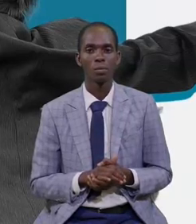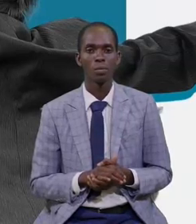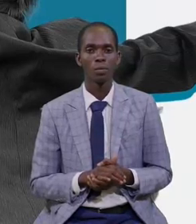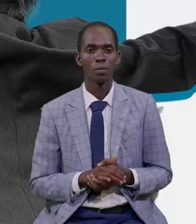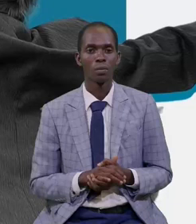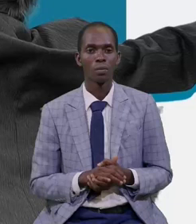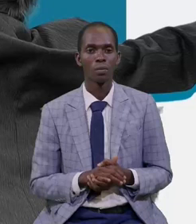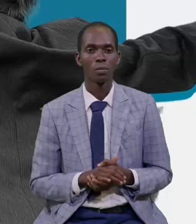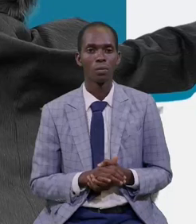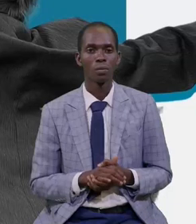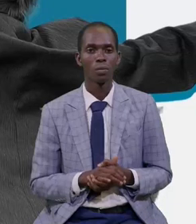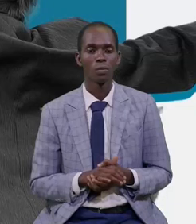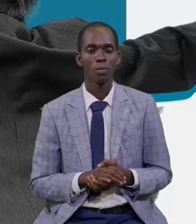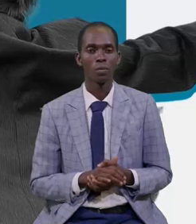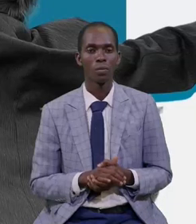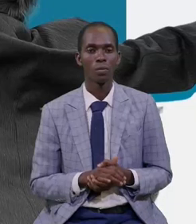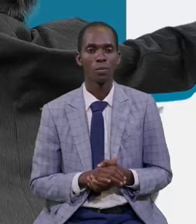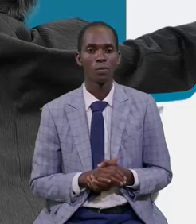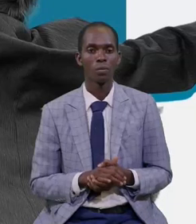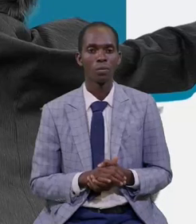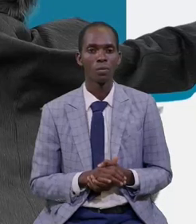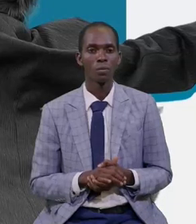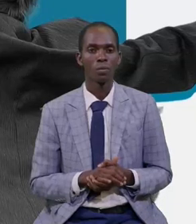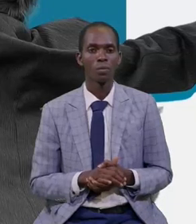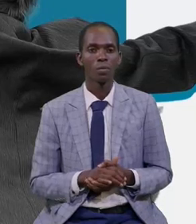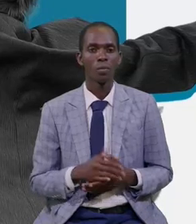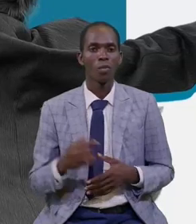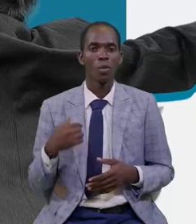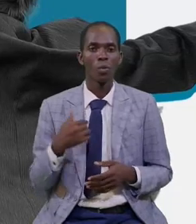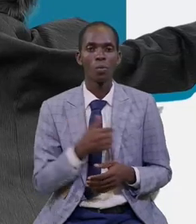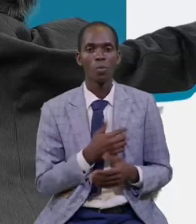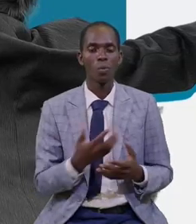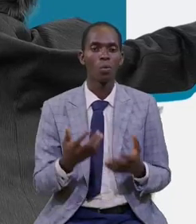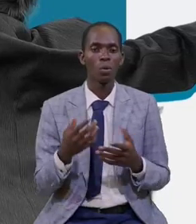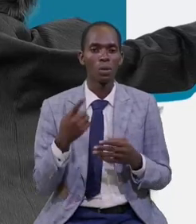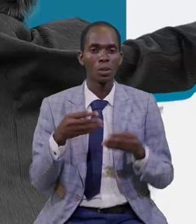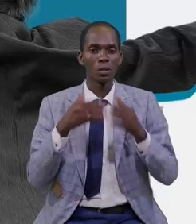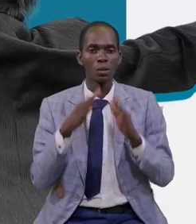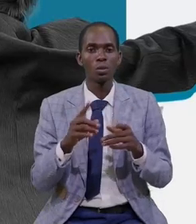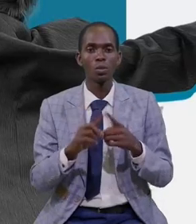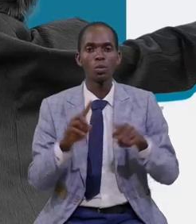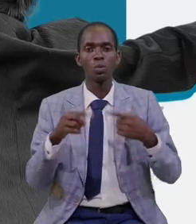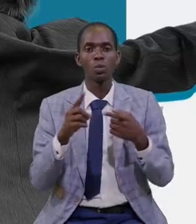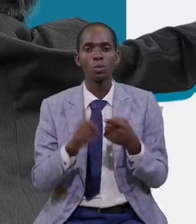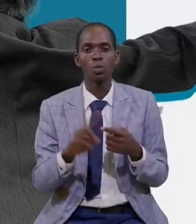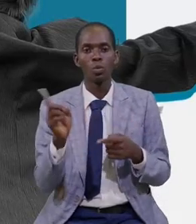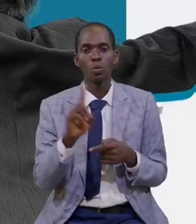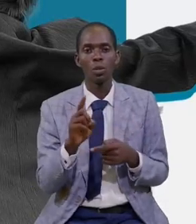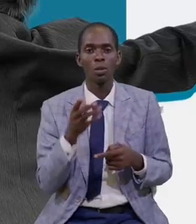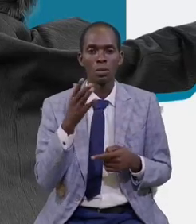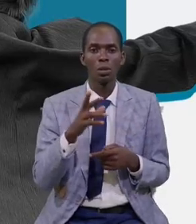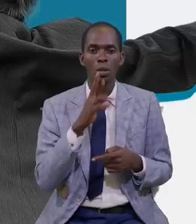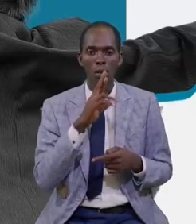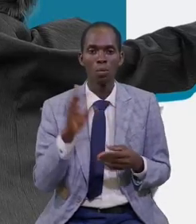occupons-nous rapidement de ceux-là qui ont levé la main il y a beaucoup de personnes partout où nous sommes